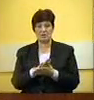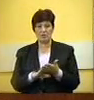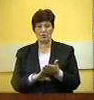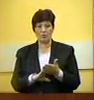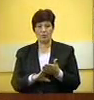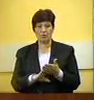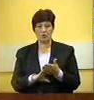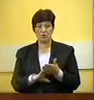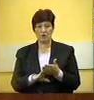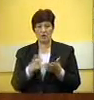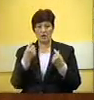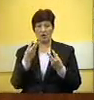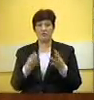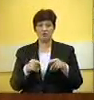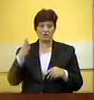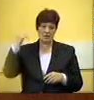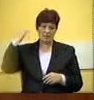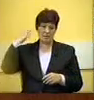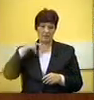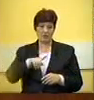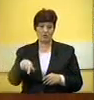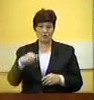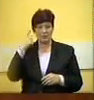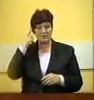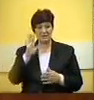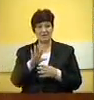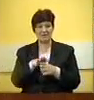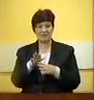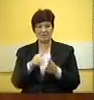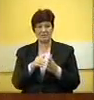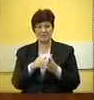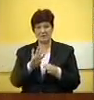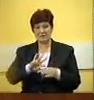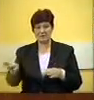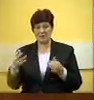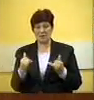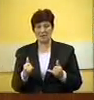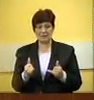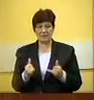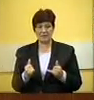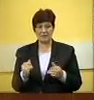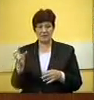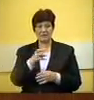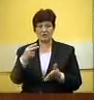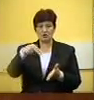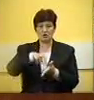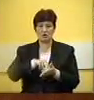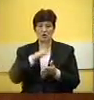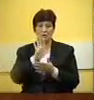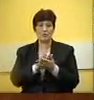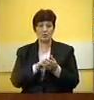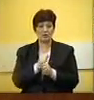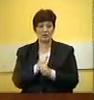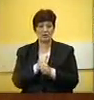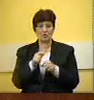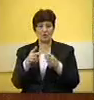krenuli, ako već neki pre toga su smatrali da takav sistem treba stavimo sa strane, ajde sada da ga postavimo na noge i da